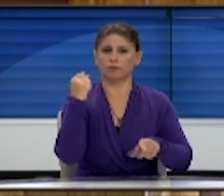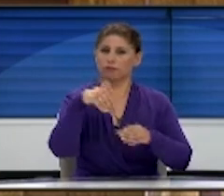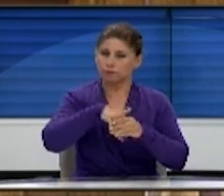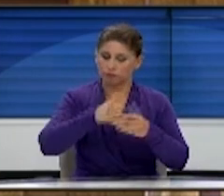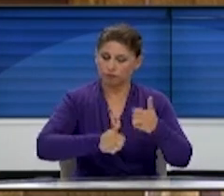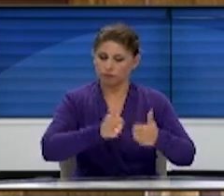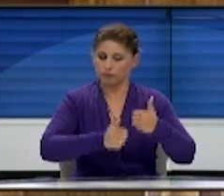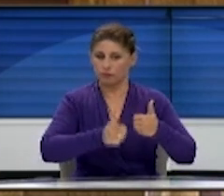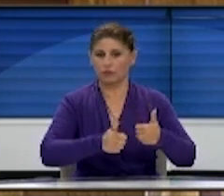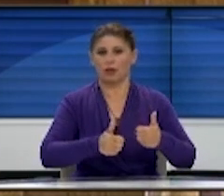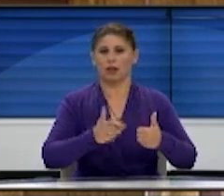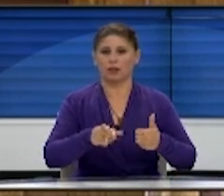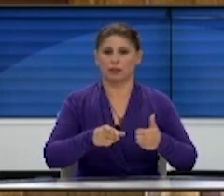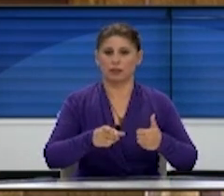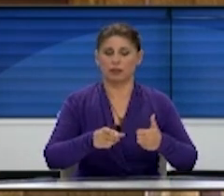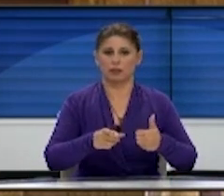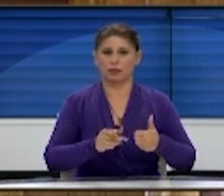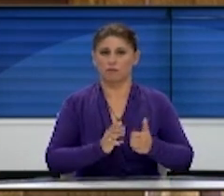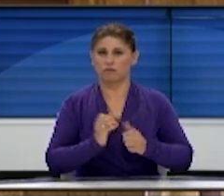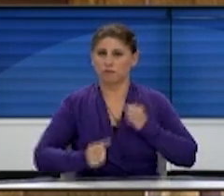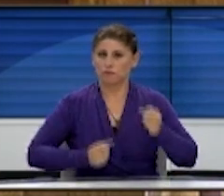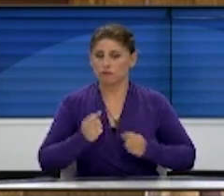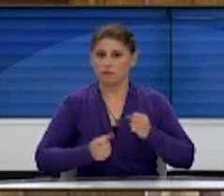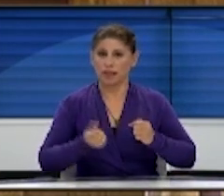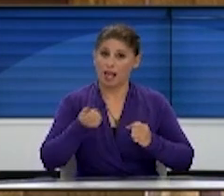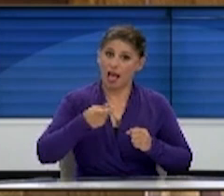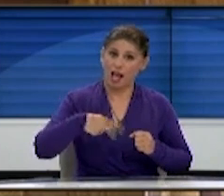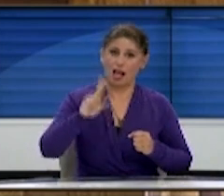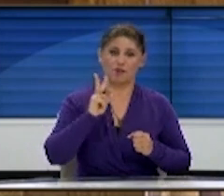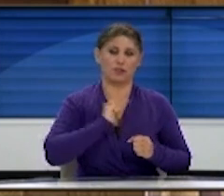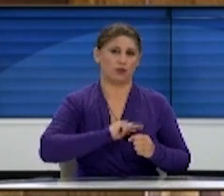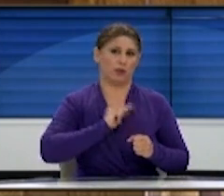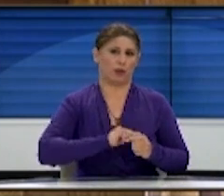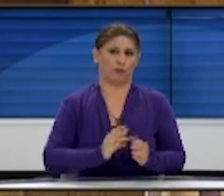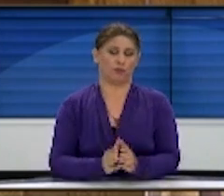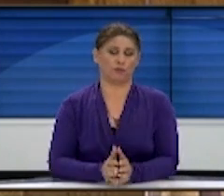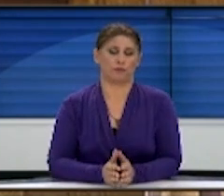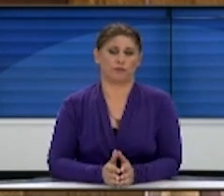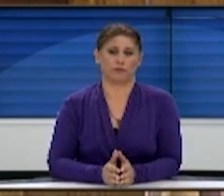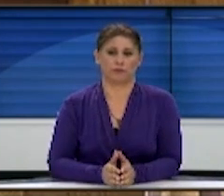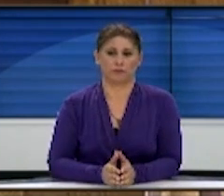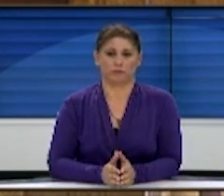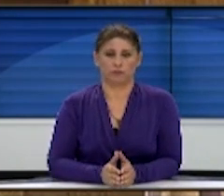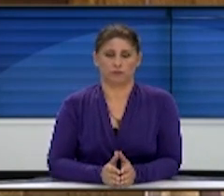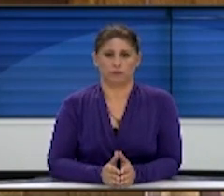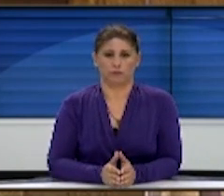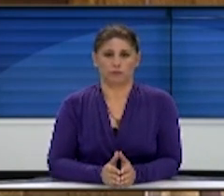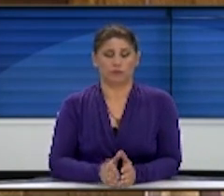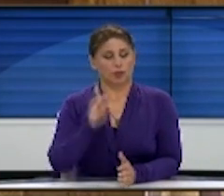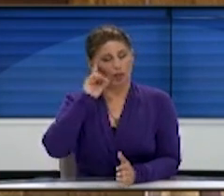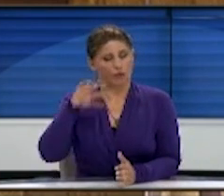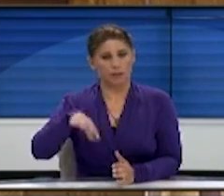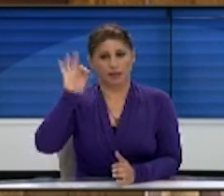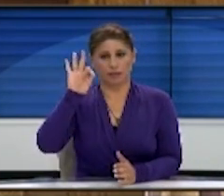ενδοαστικούς ανταγωνισμούς και στην επιδίωξη αύξησης βεβαίως της κερδοφορίας τους. Γνωστή είναι η περίπτωση εδώ